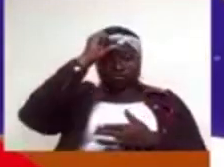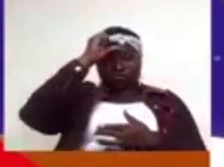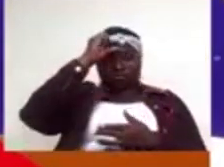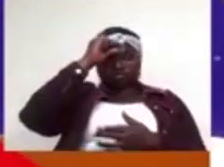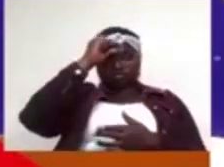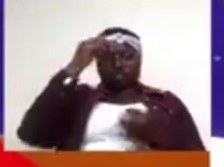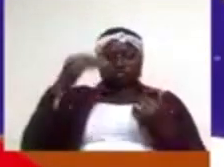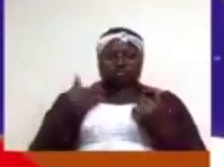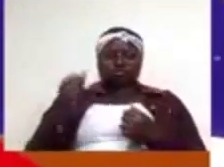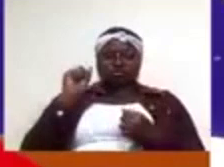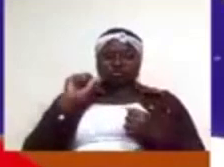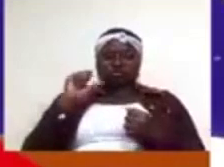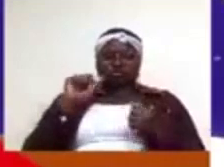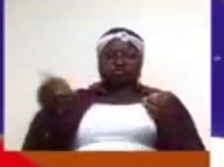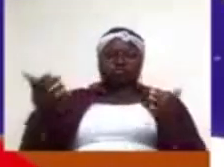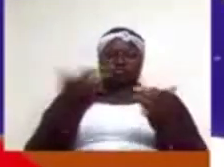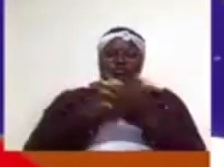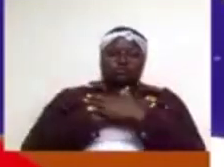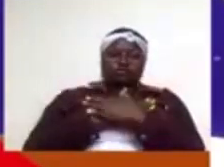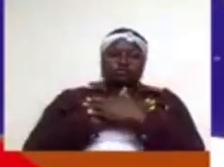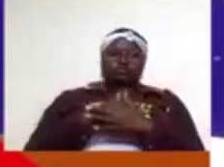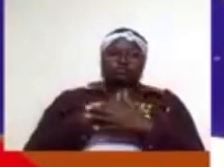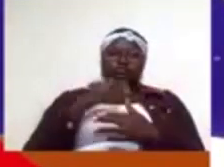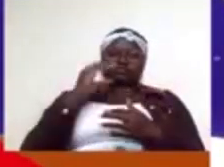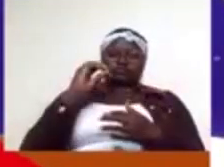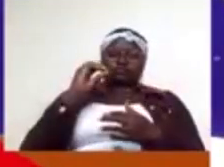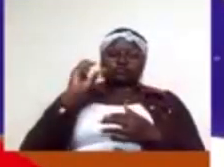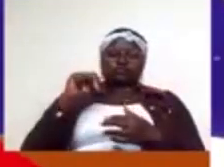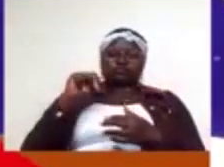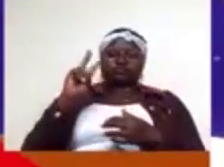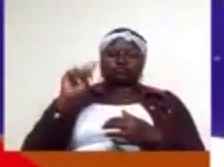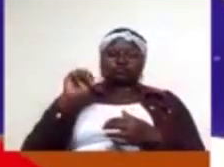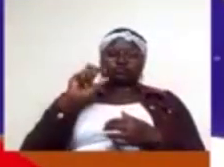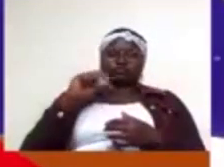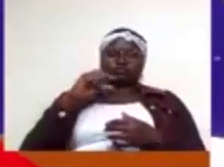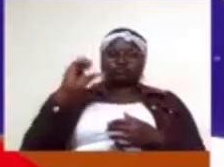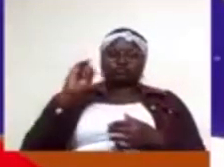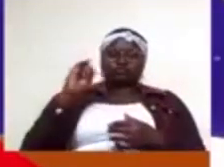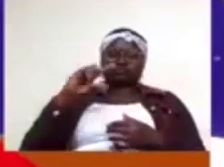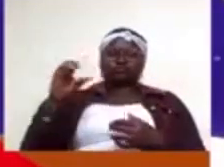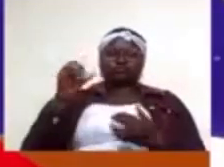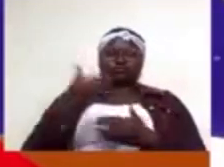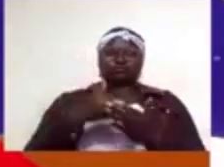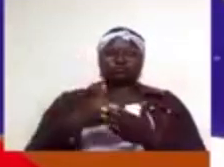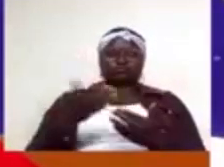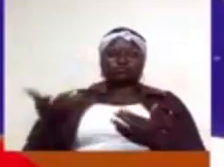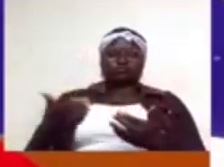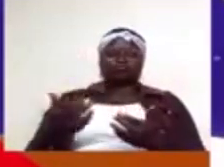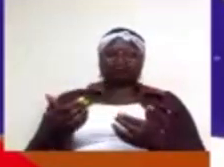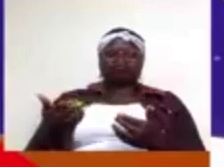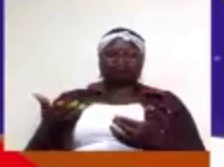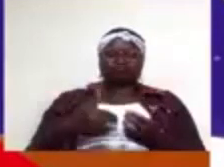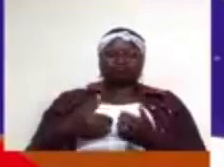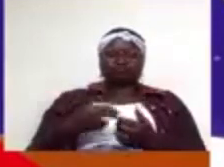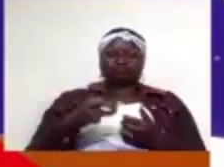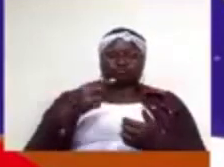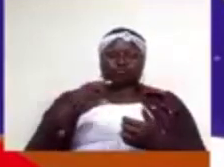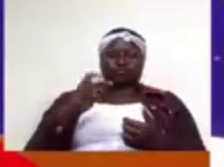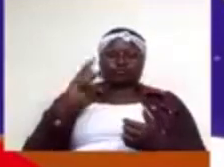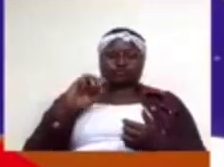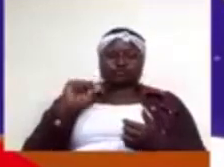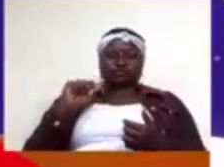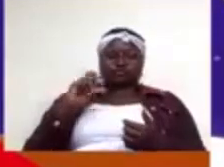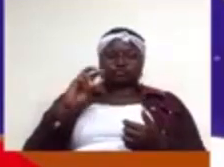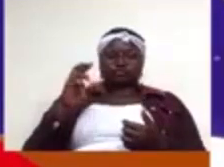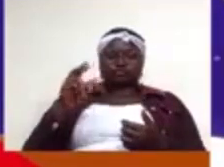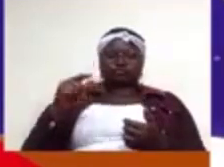zirikari etikire ku embrace counseling na nikio una body riria kurathirwo bunge